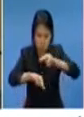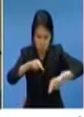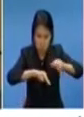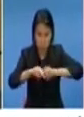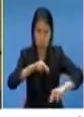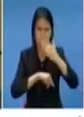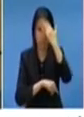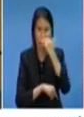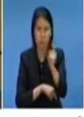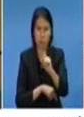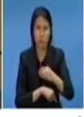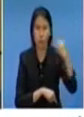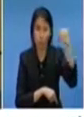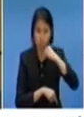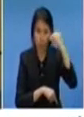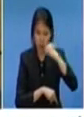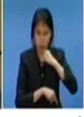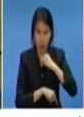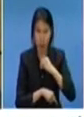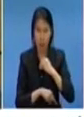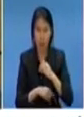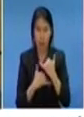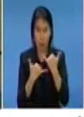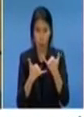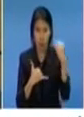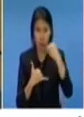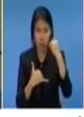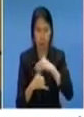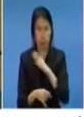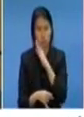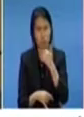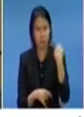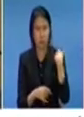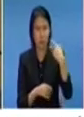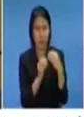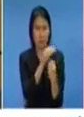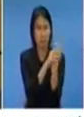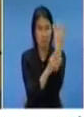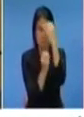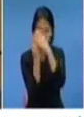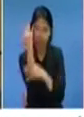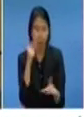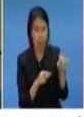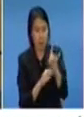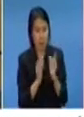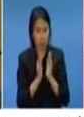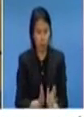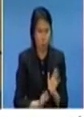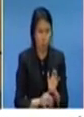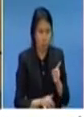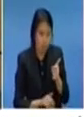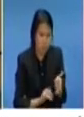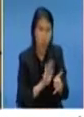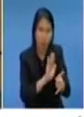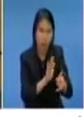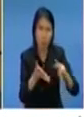คะในกรณีถ้าหากว่ามีการสวนป่าก็คงต้องเรียนว่าปัจจุบันนี้ยังควบคุมไม่